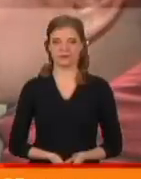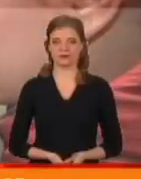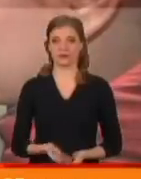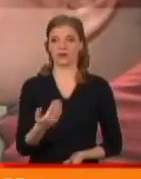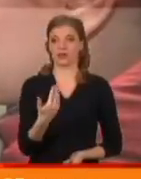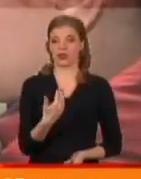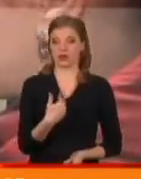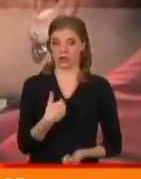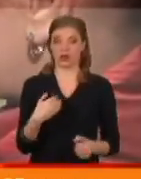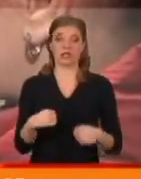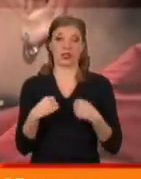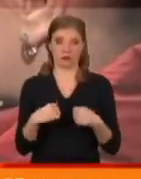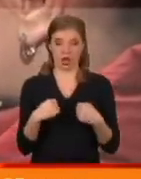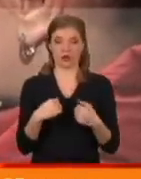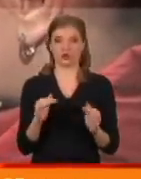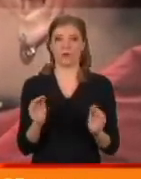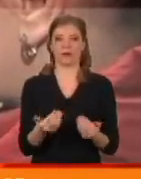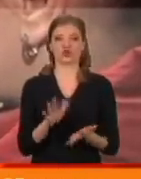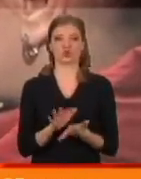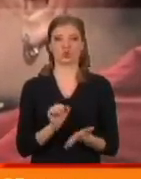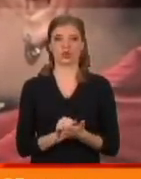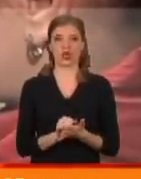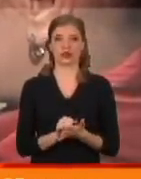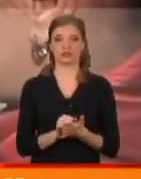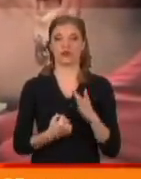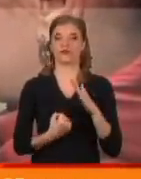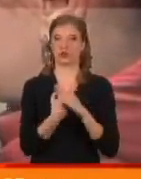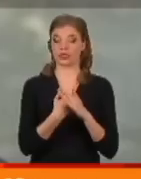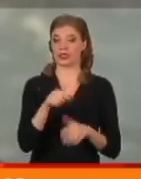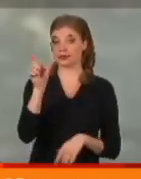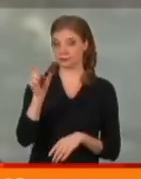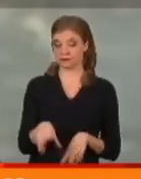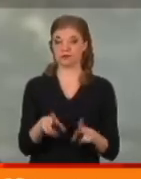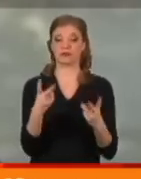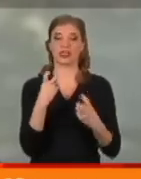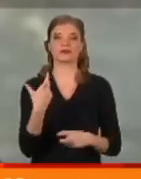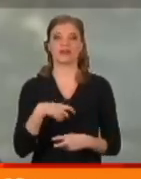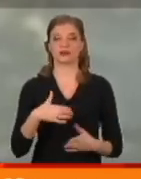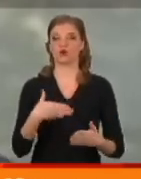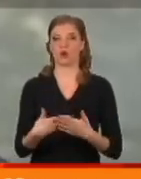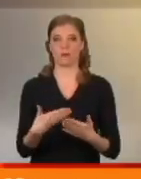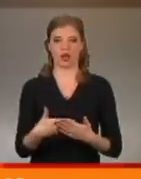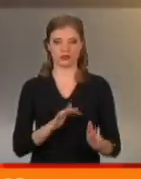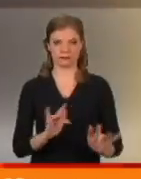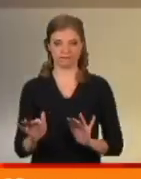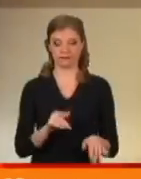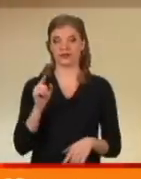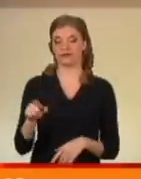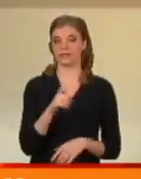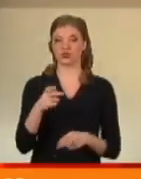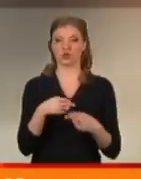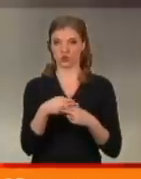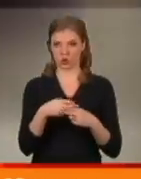Я намагаюся обмежити руйнацію авторитетів. Юрій Хорт називає себе громадським активістом. Ось він із